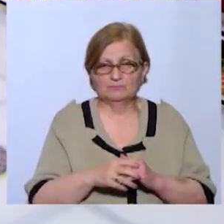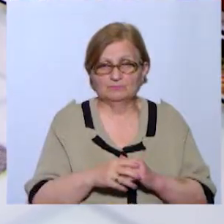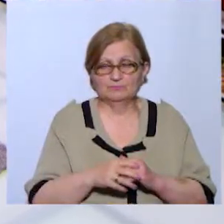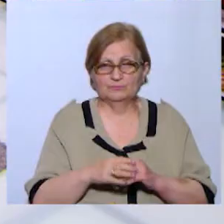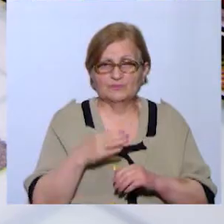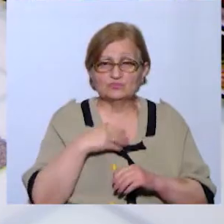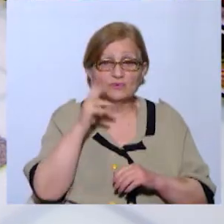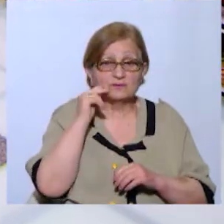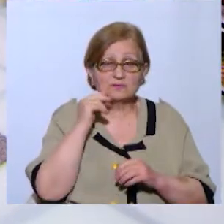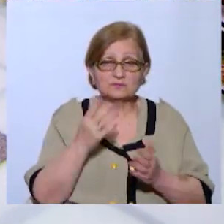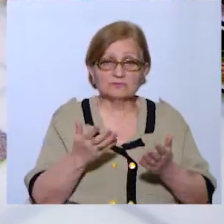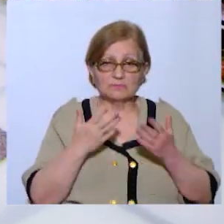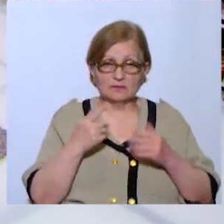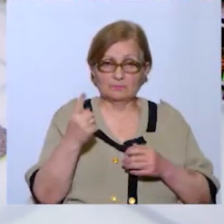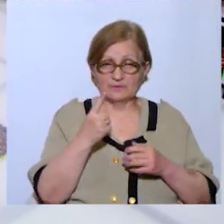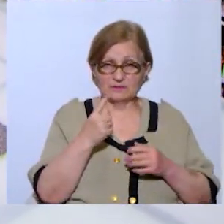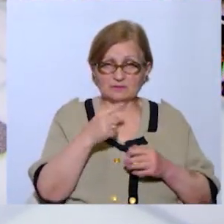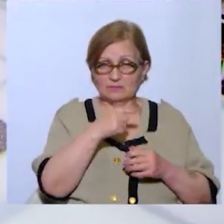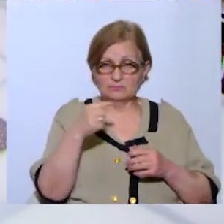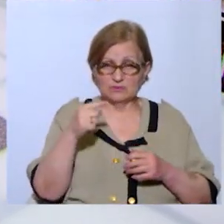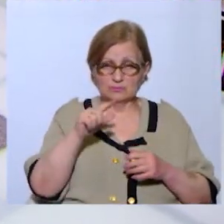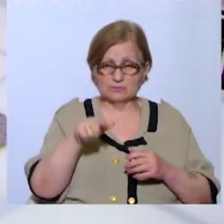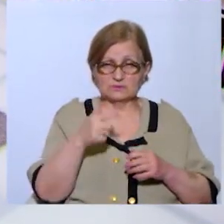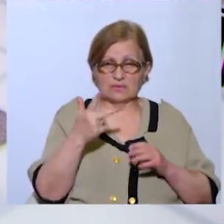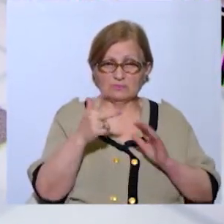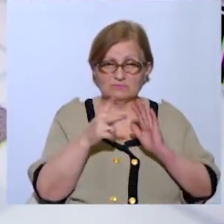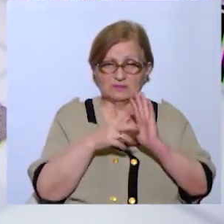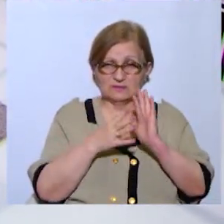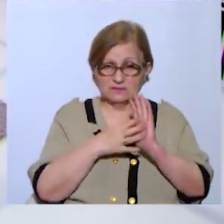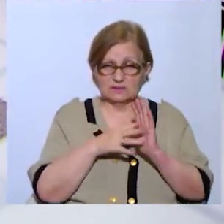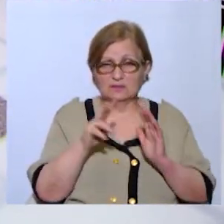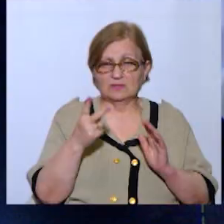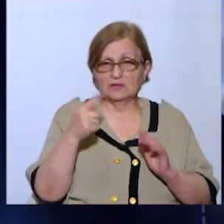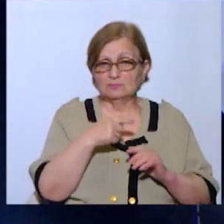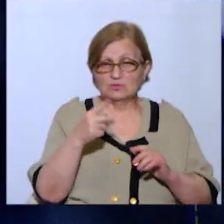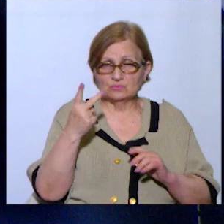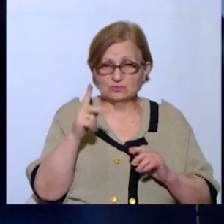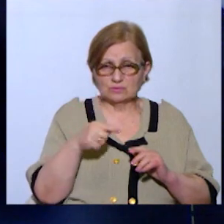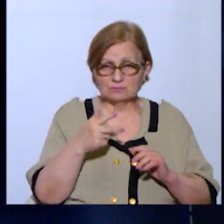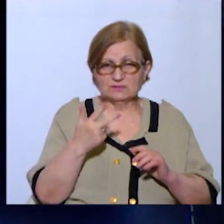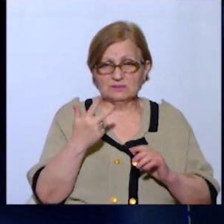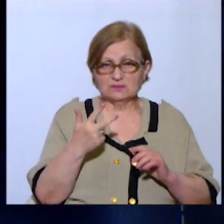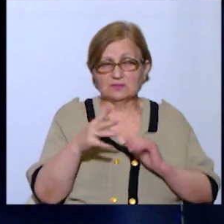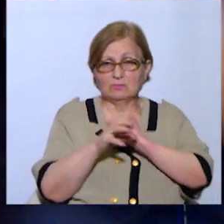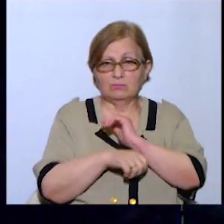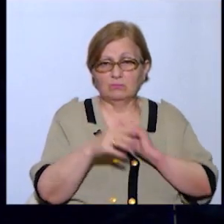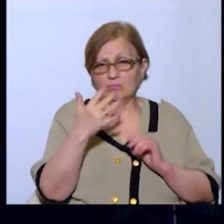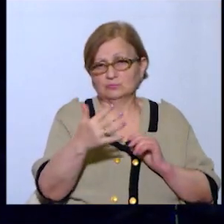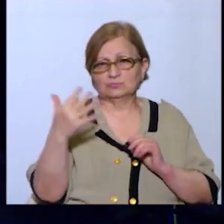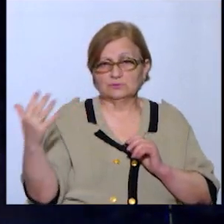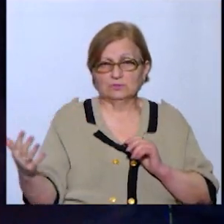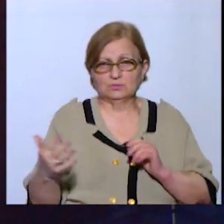იგი ჩვენი რიცხვები არის: პირველი რიცხვი მინუს 3.9, მეორე მინუს 2.3 და ბოლო ორი 5 და